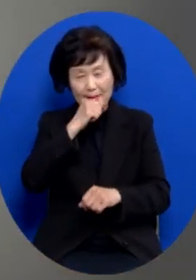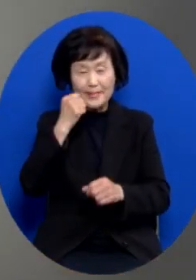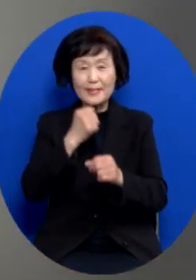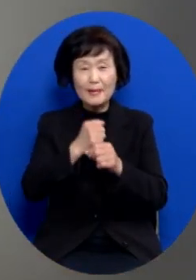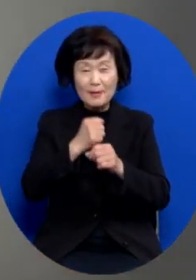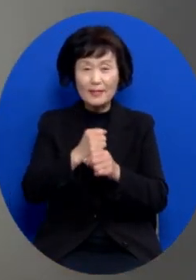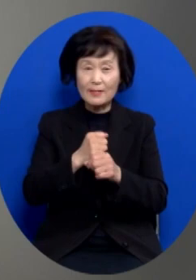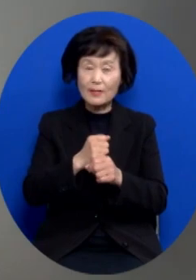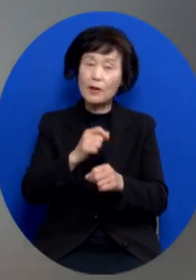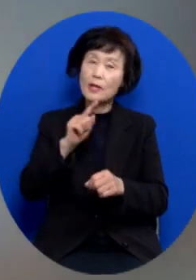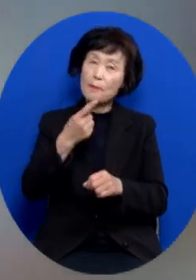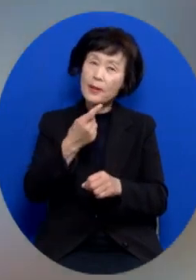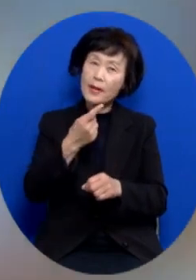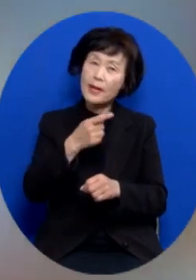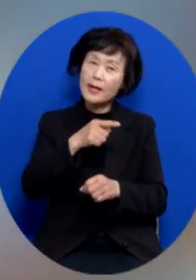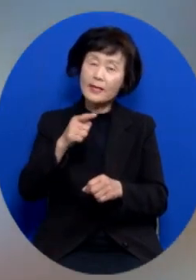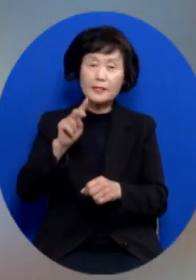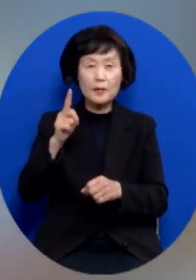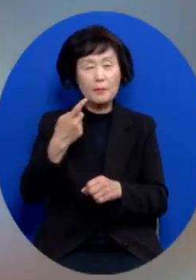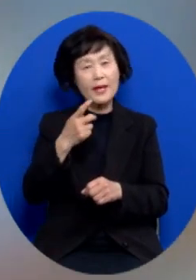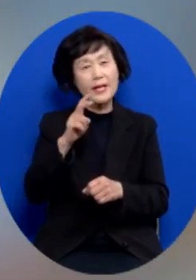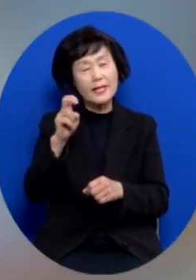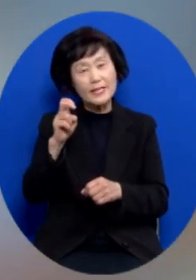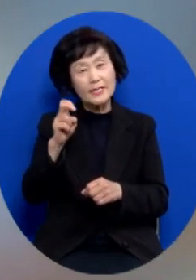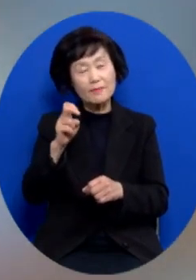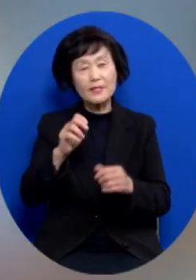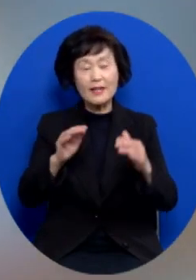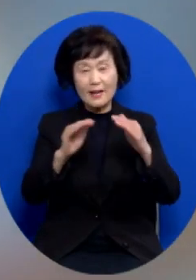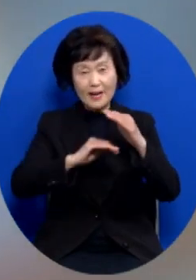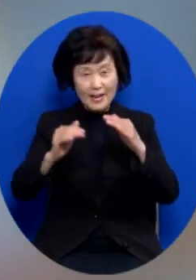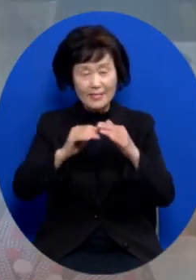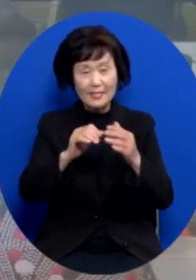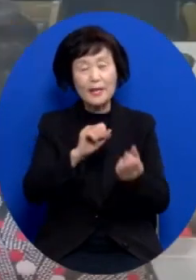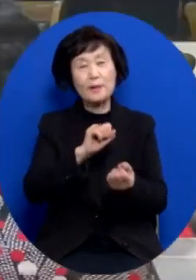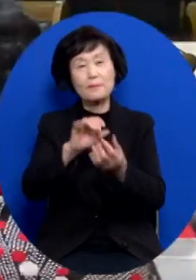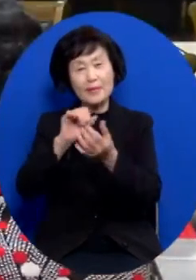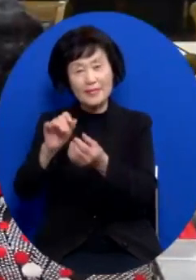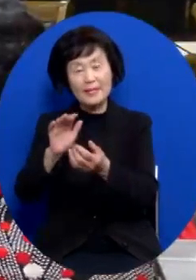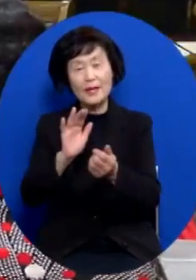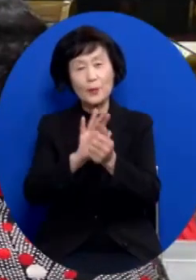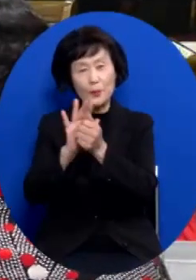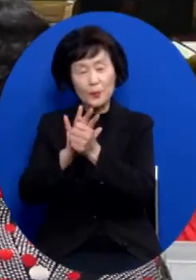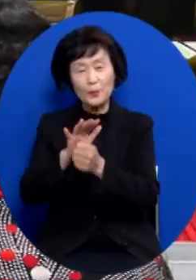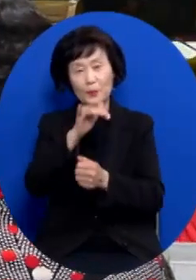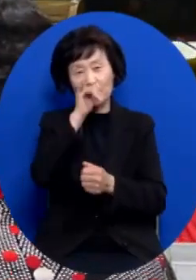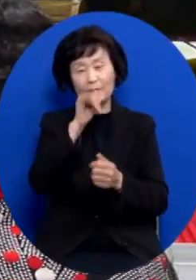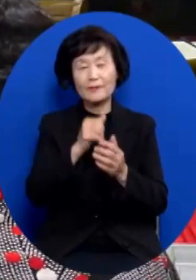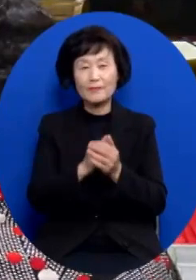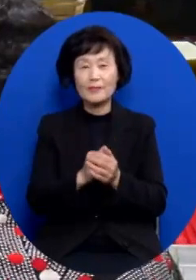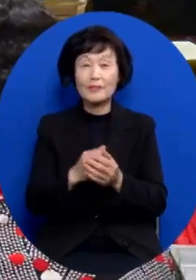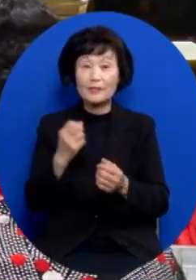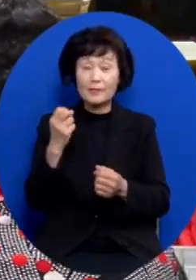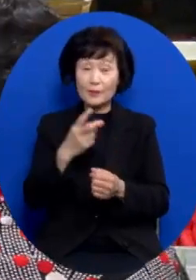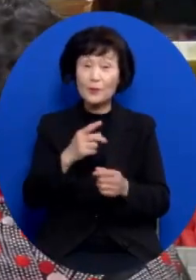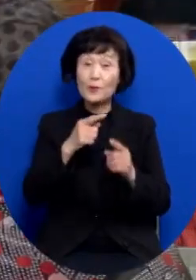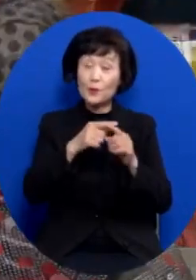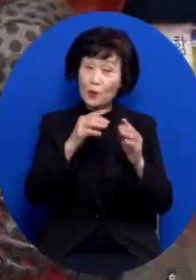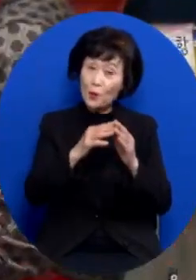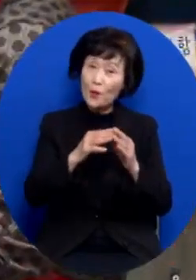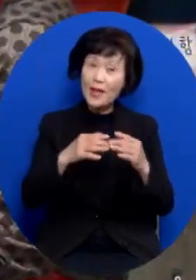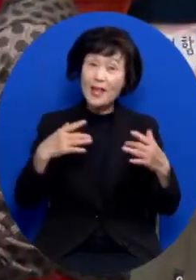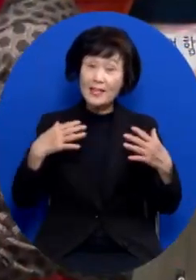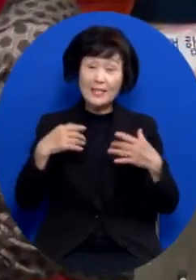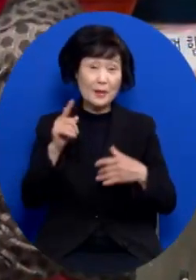지역에 한 100에서 120 가정의 독거노인들을 저희들이 밑반찬을 배달해서 섬기는 사역을 하고 있고요 또 저에게 어떻게